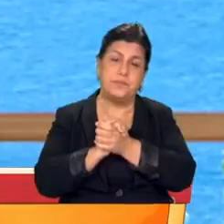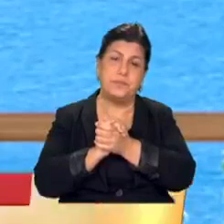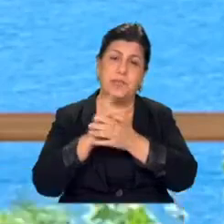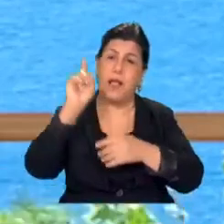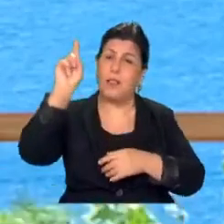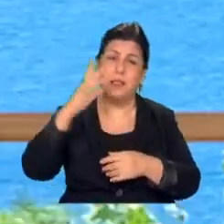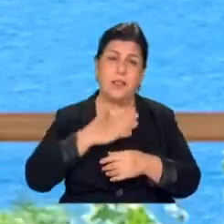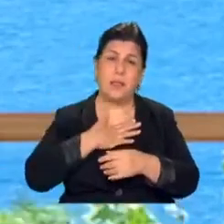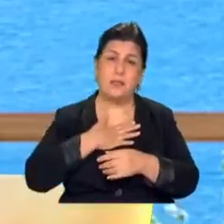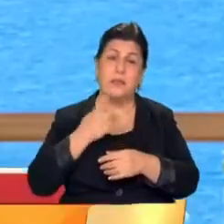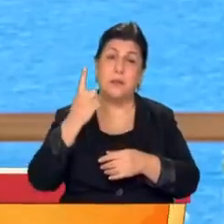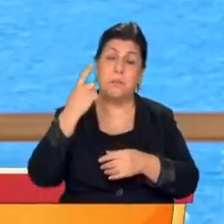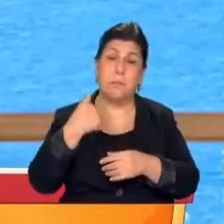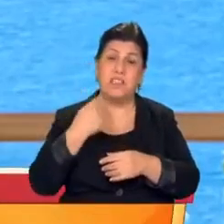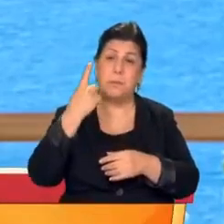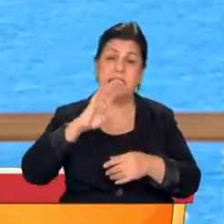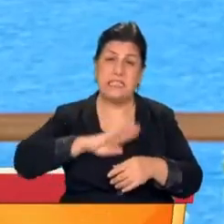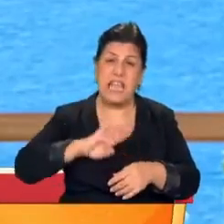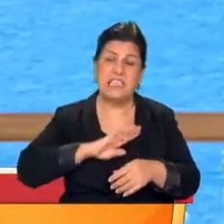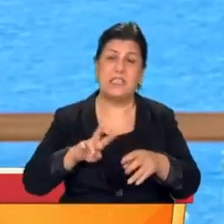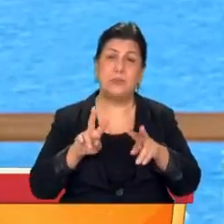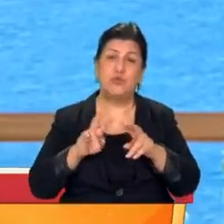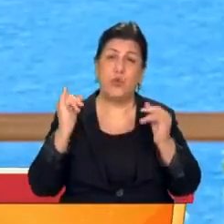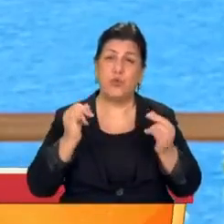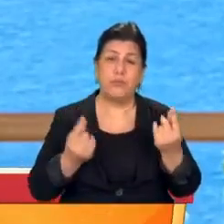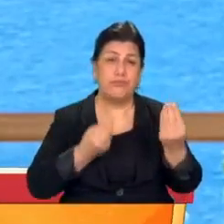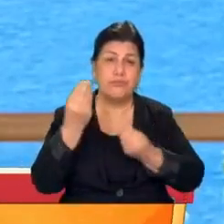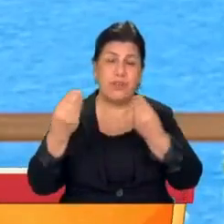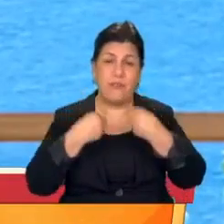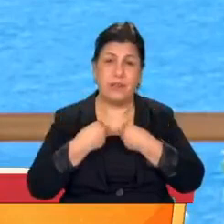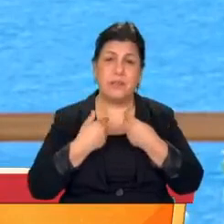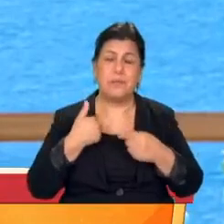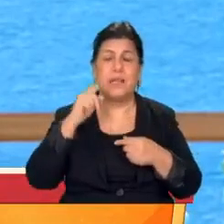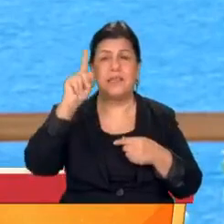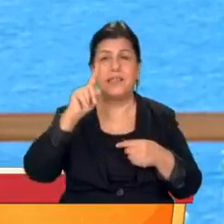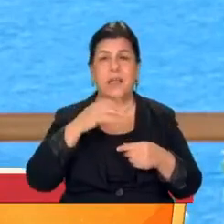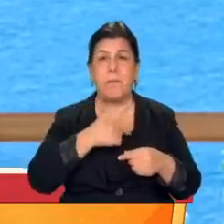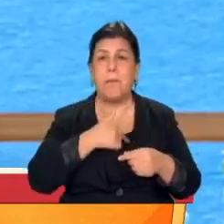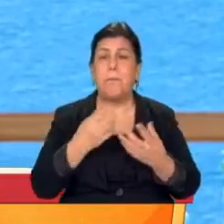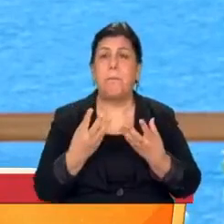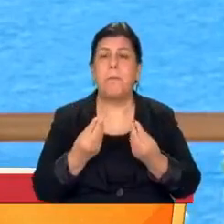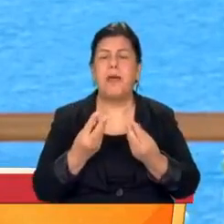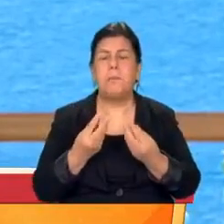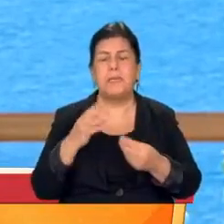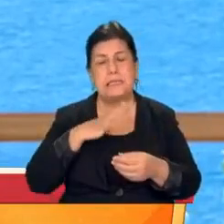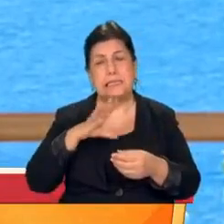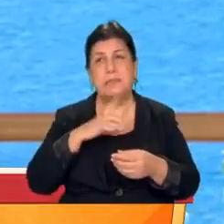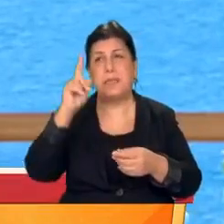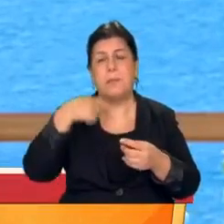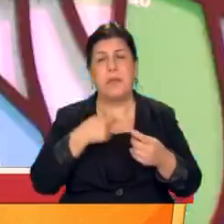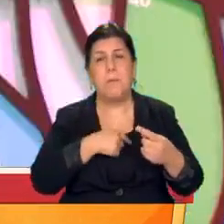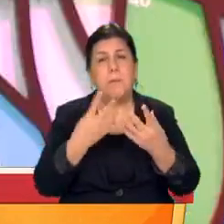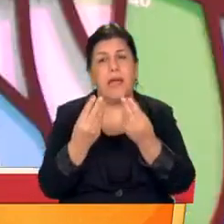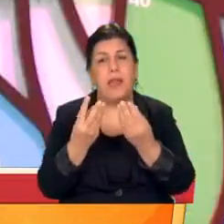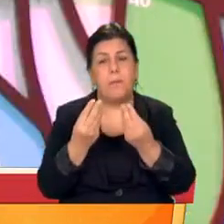ya Allah'ın bana bir dert usyb et isabet etti senden merhametlilerin en merhametlisi Ya